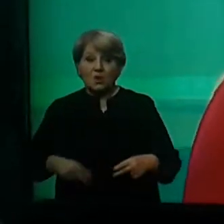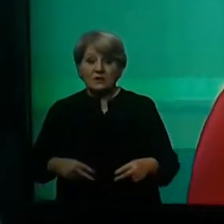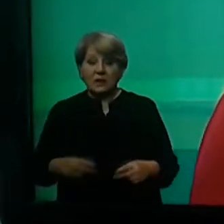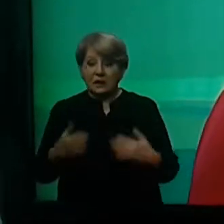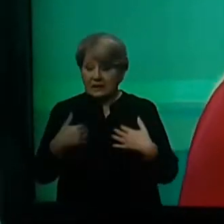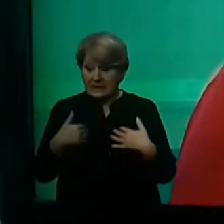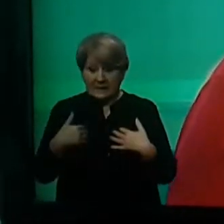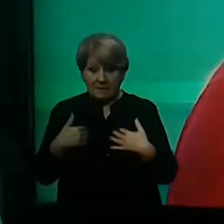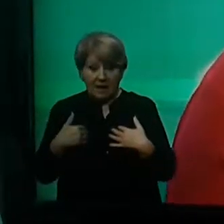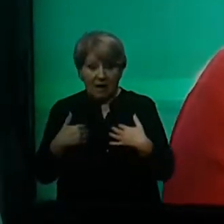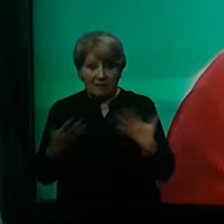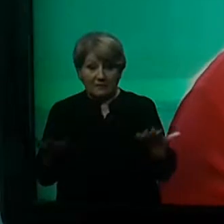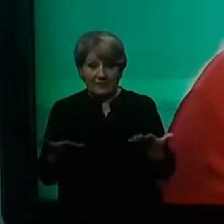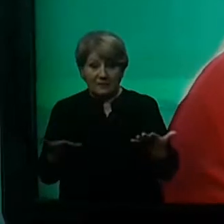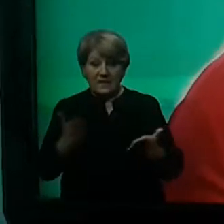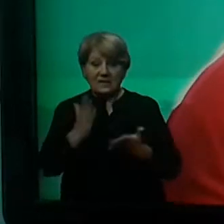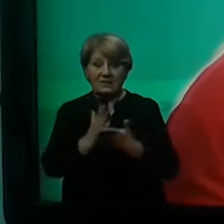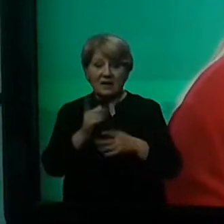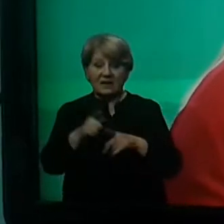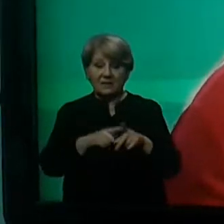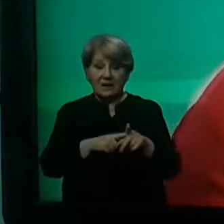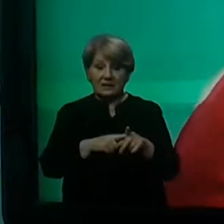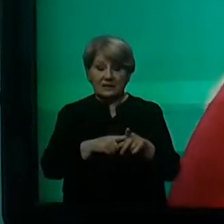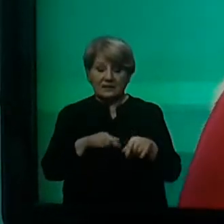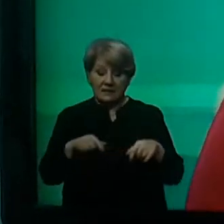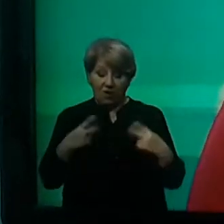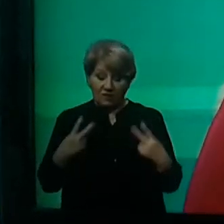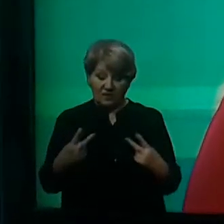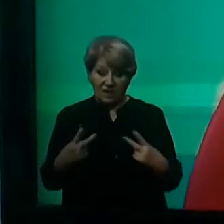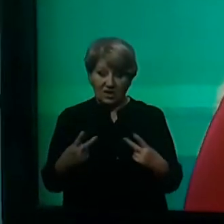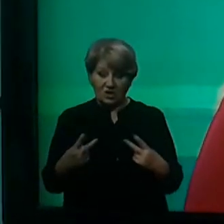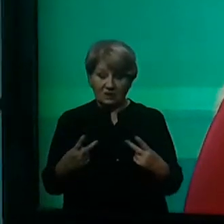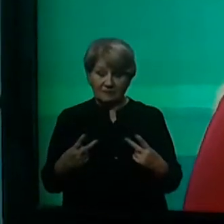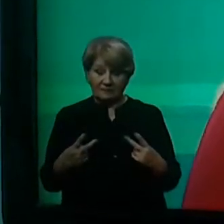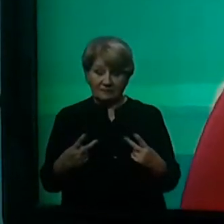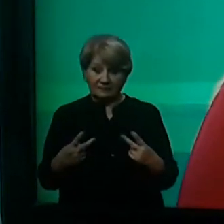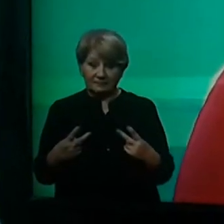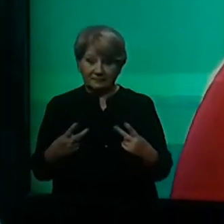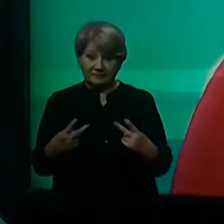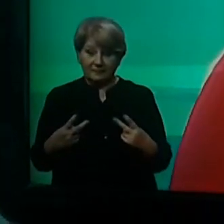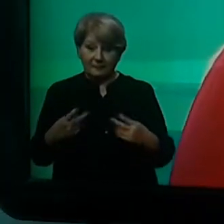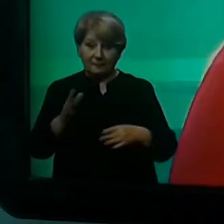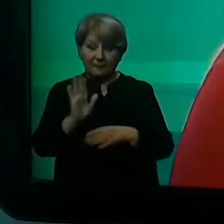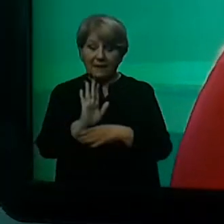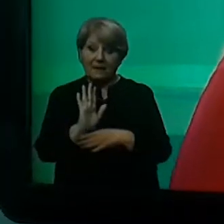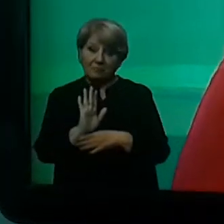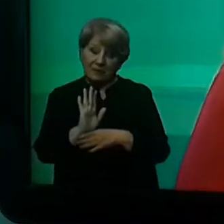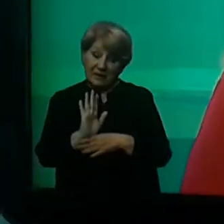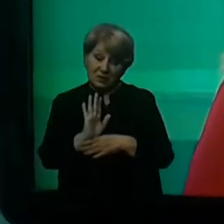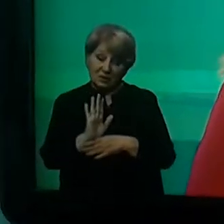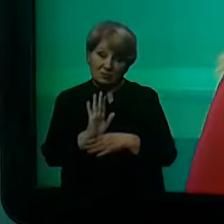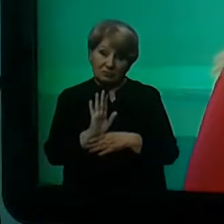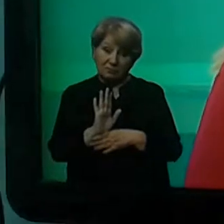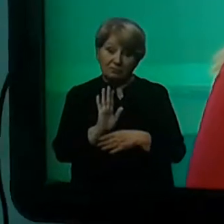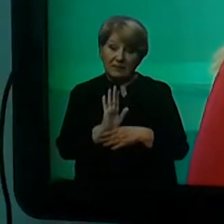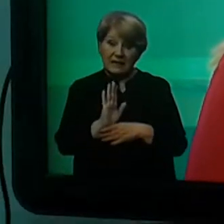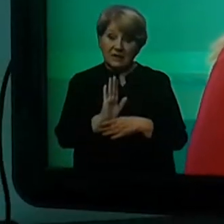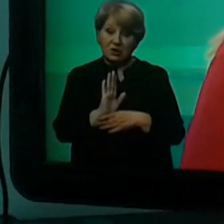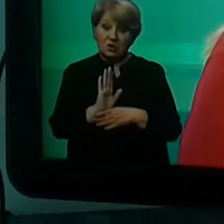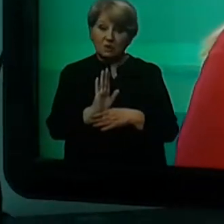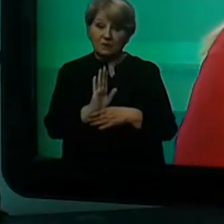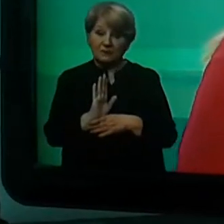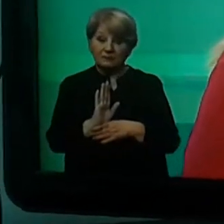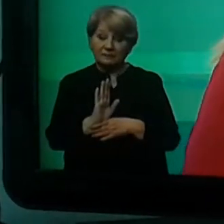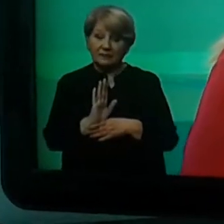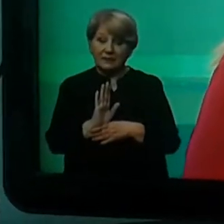di sam ja tu? Svaki mjesec je ovdje važan. Sa punim pravom. Oni jesu tu,